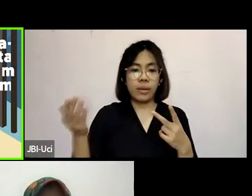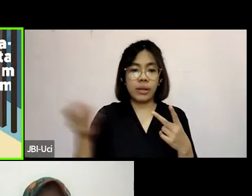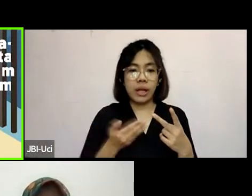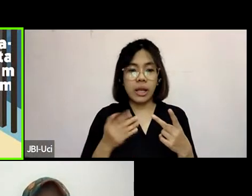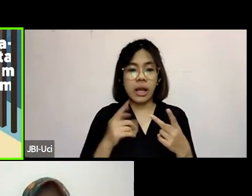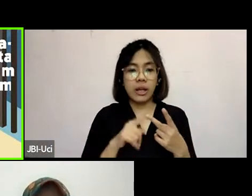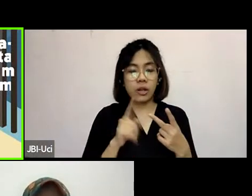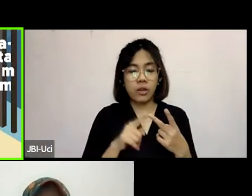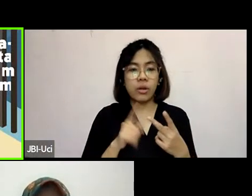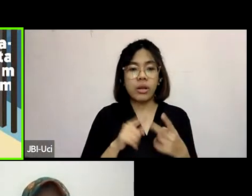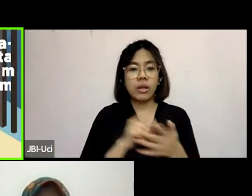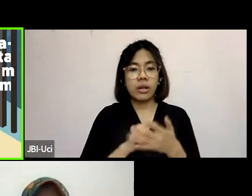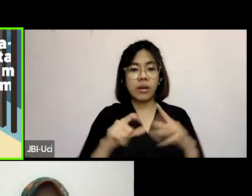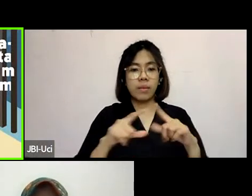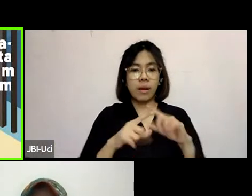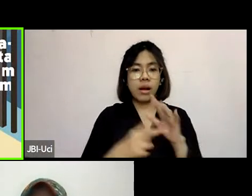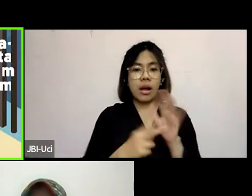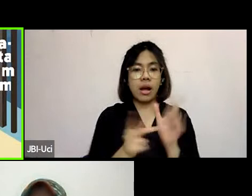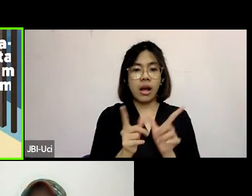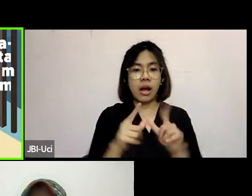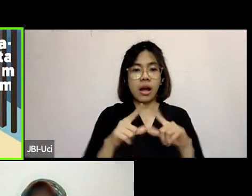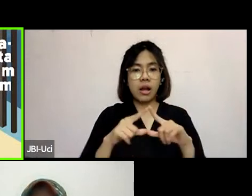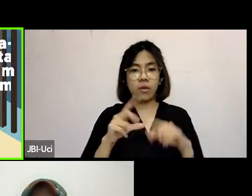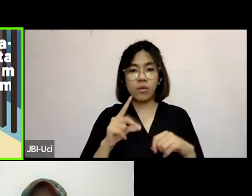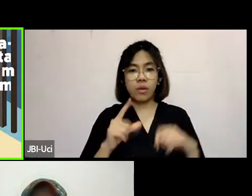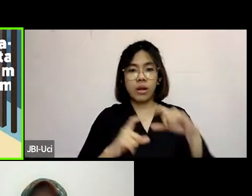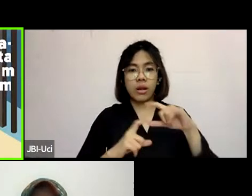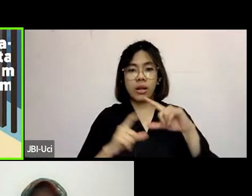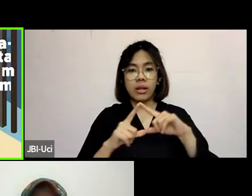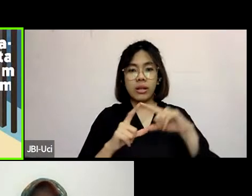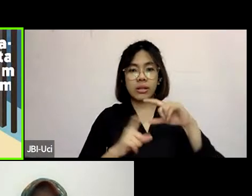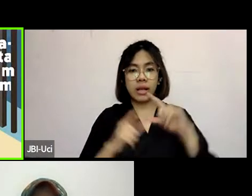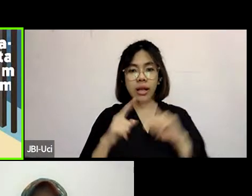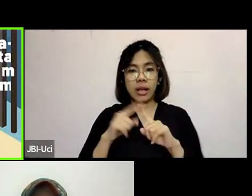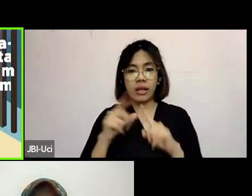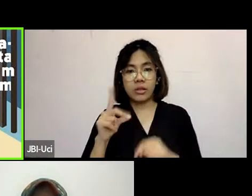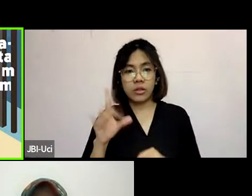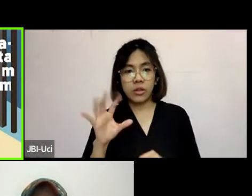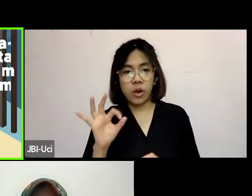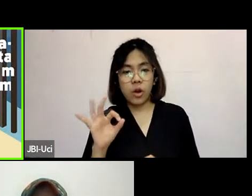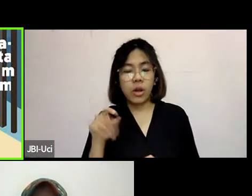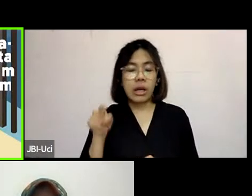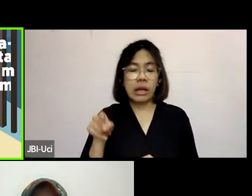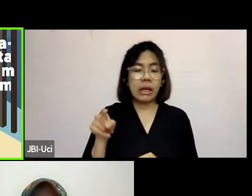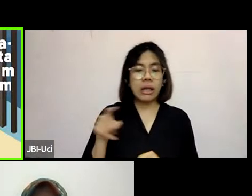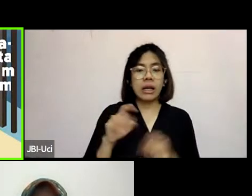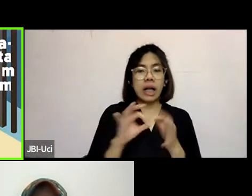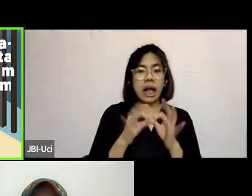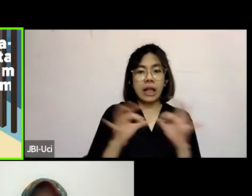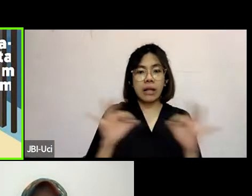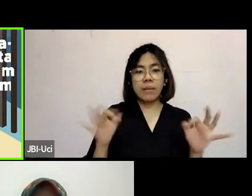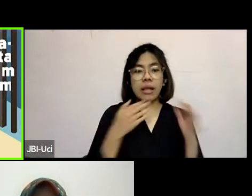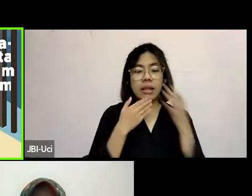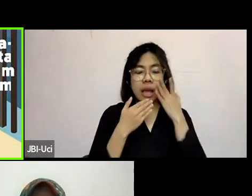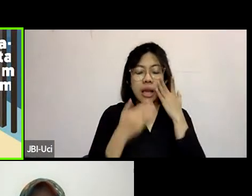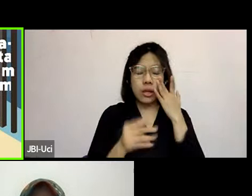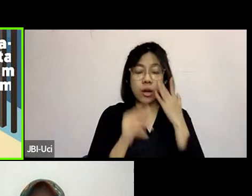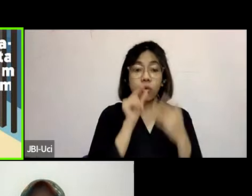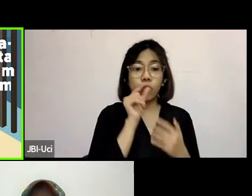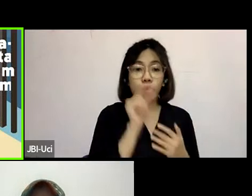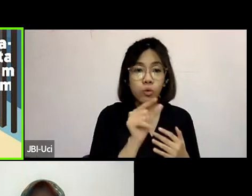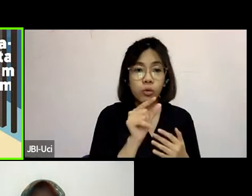dari Anwar Sastro Ma'ruf saya pikir ini pertanyaan yang sifatnya lebih reflektif ya bagaimana kesini pertanyaan untuk